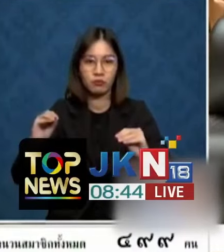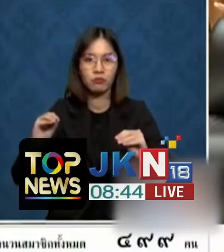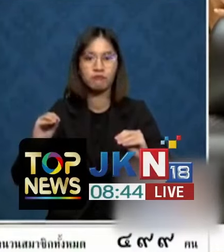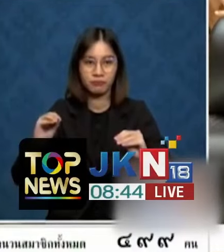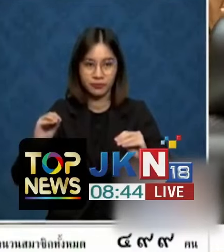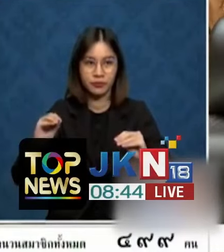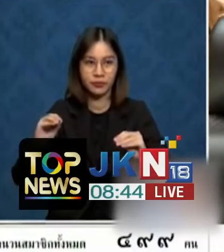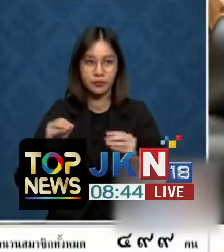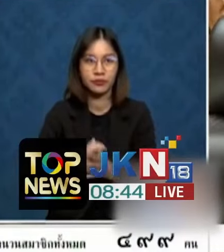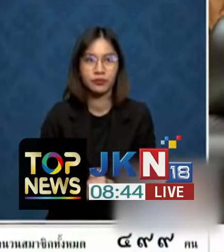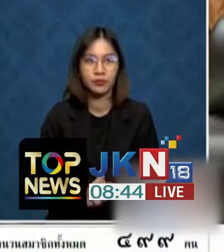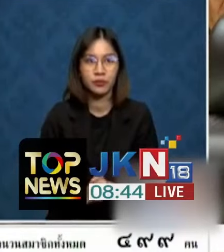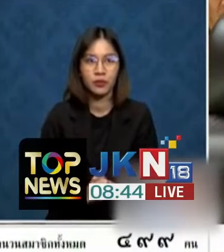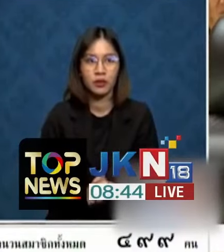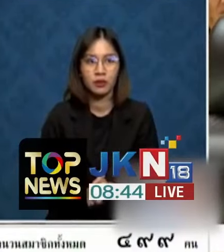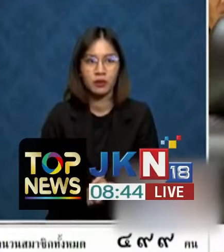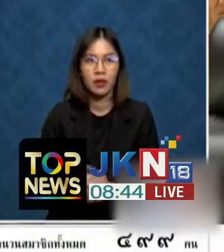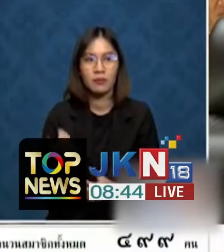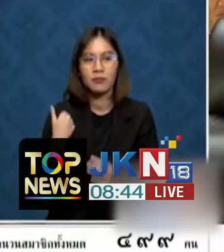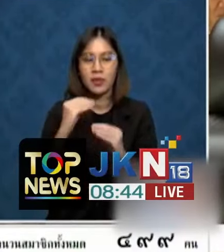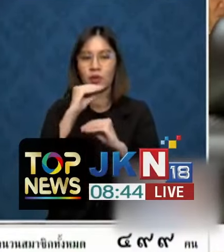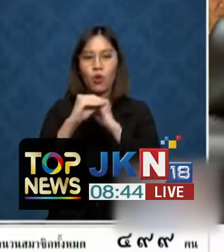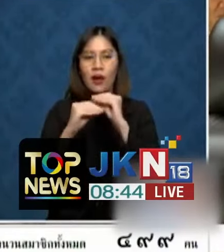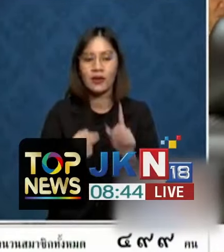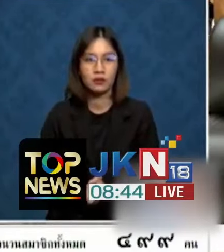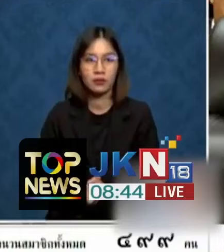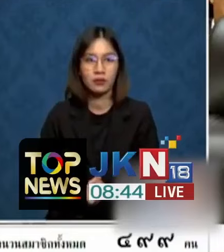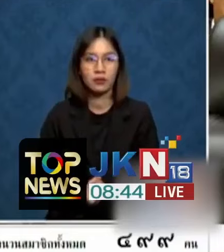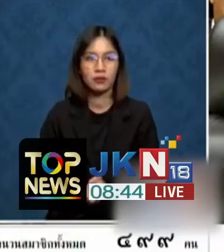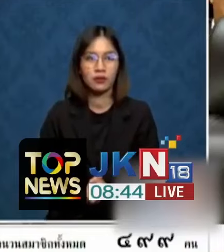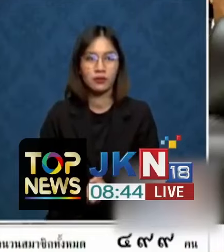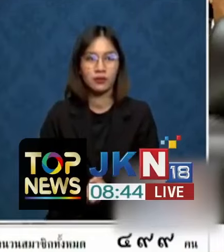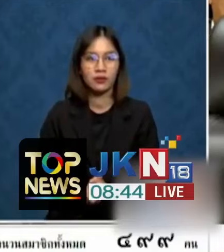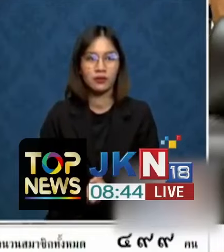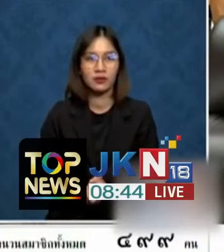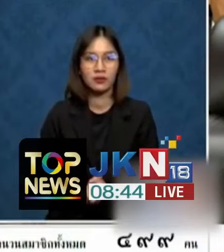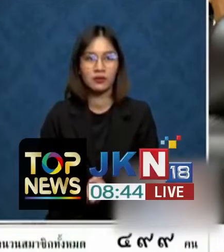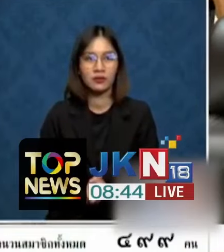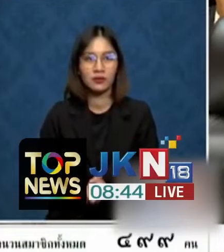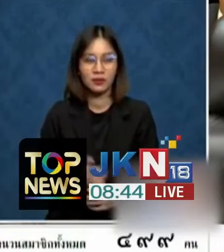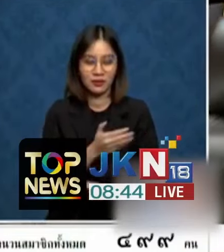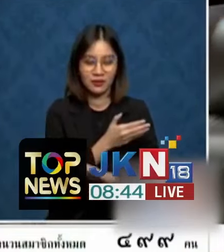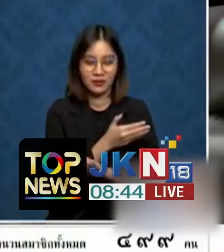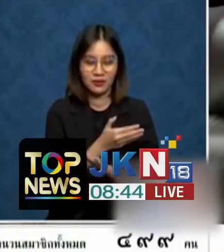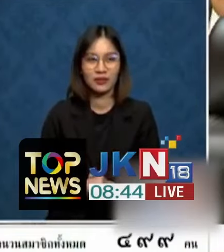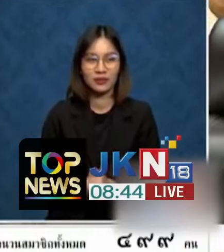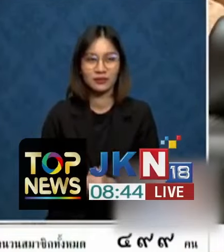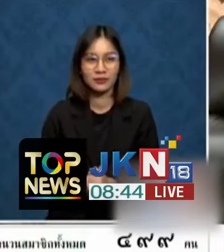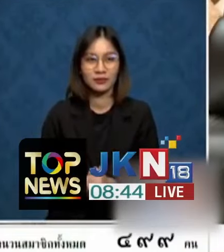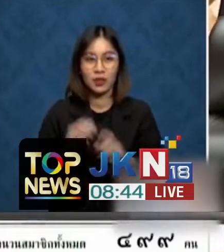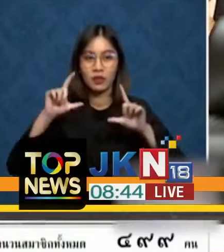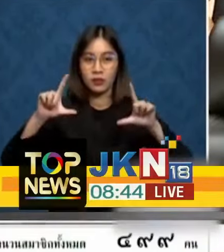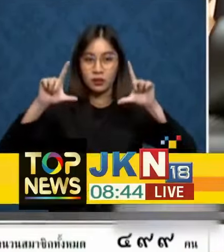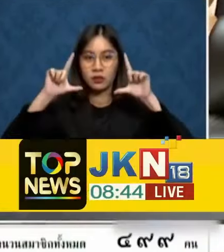ลงทุน 3% ของ GDP แต่ผลได้ทุกหน่วยพูดตรงกันจะทำให้เศรษฐกิจโตได้